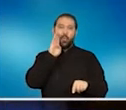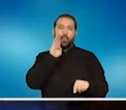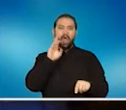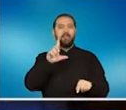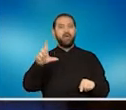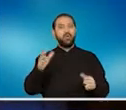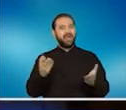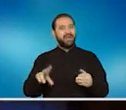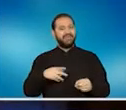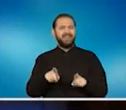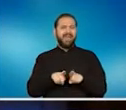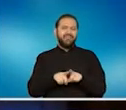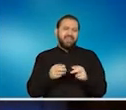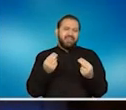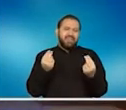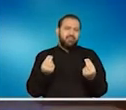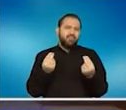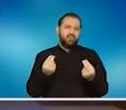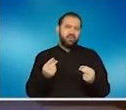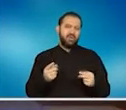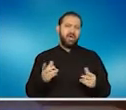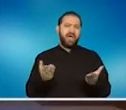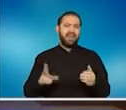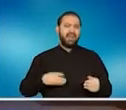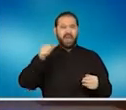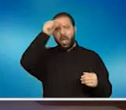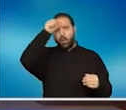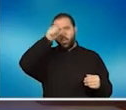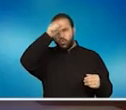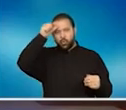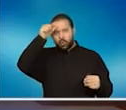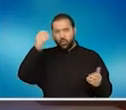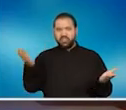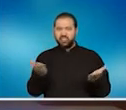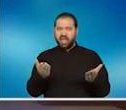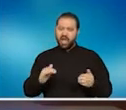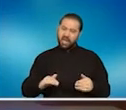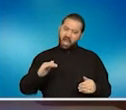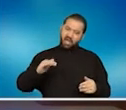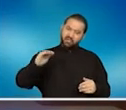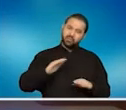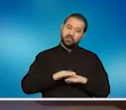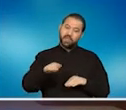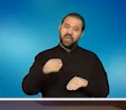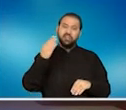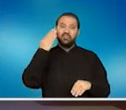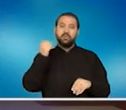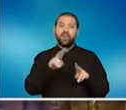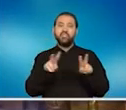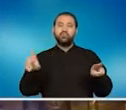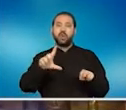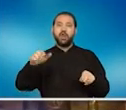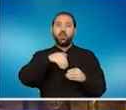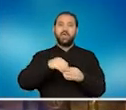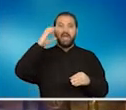care este la fel de sfântă și ea, care era ortodoxă și care l-a crescut și pe el și pe sora sa